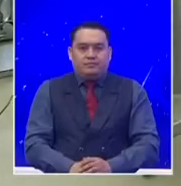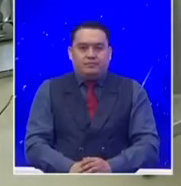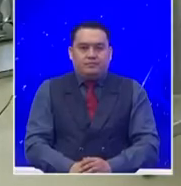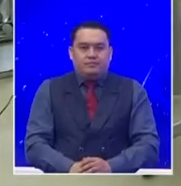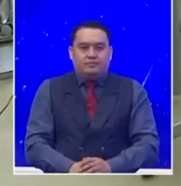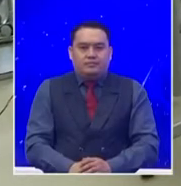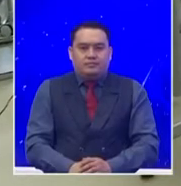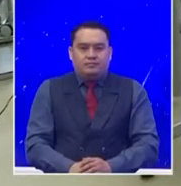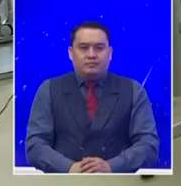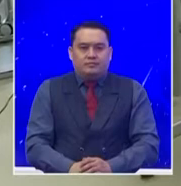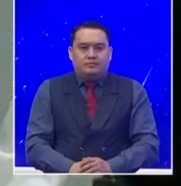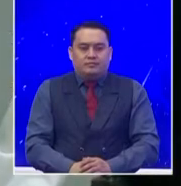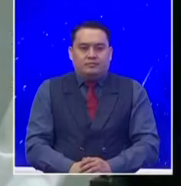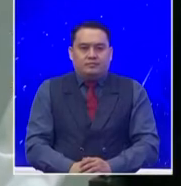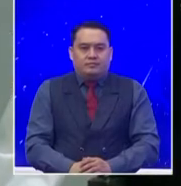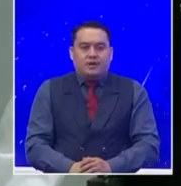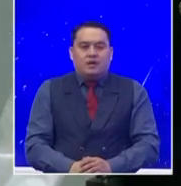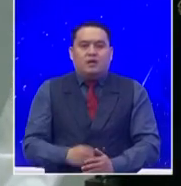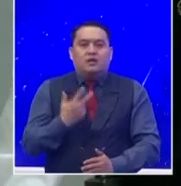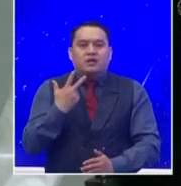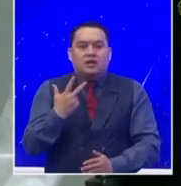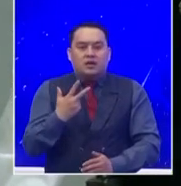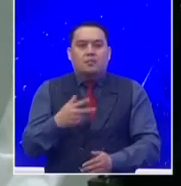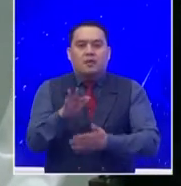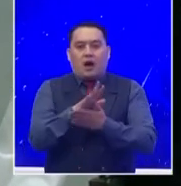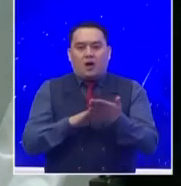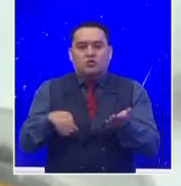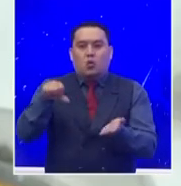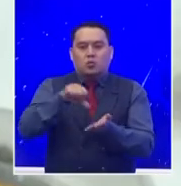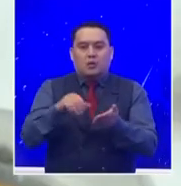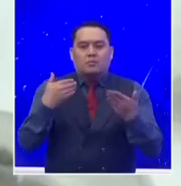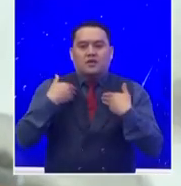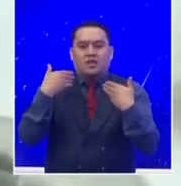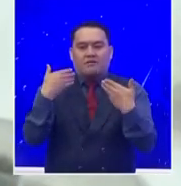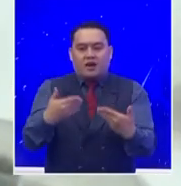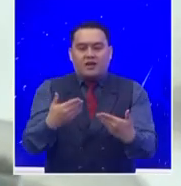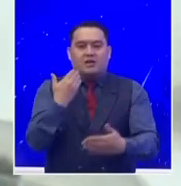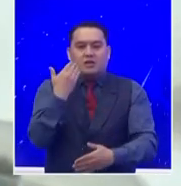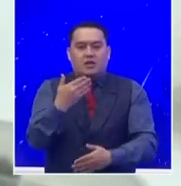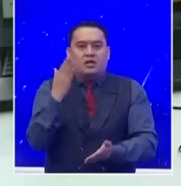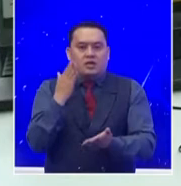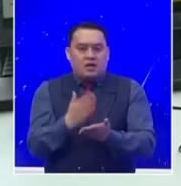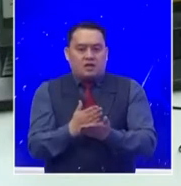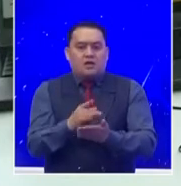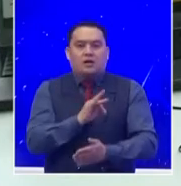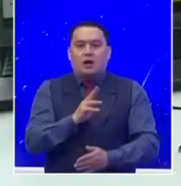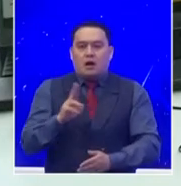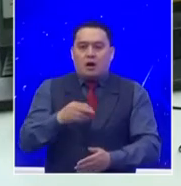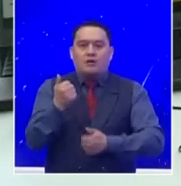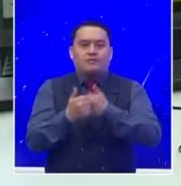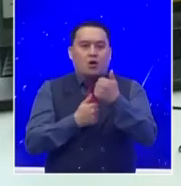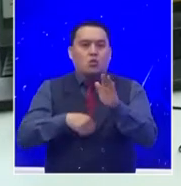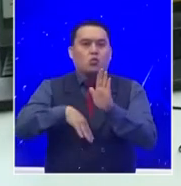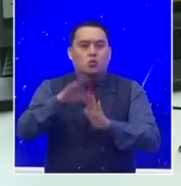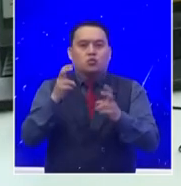Ранона Жалель-Кызы, Ариана Слепых и Никита Пак до сих пор продолжают принимать поздравления. Поздравить их есть с чем. На республиканском конкурсе